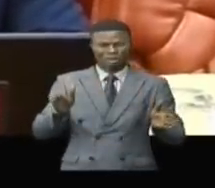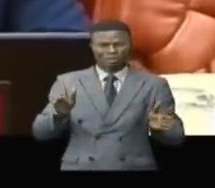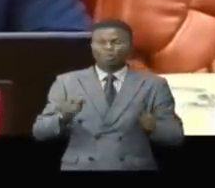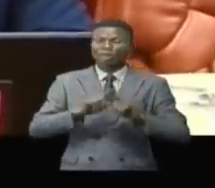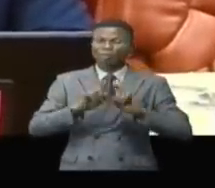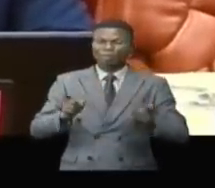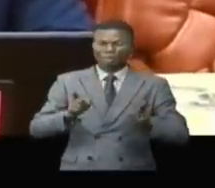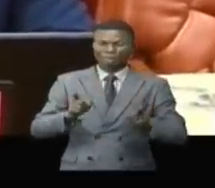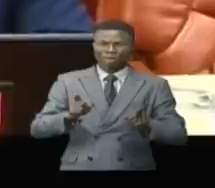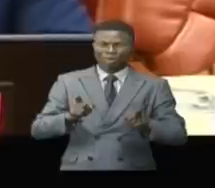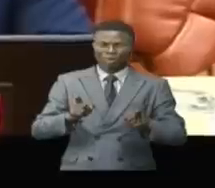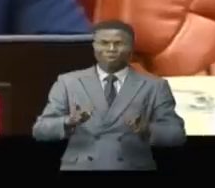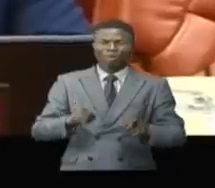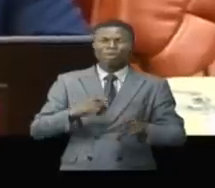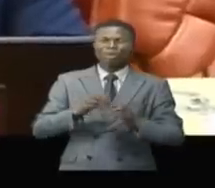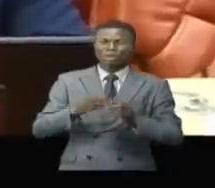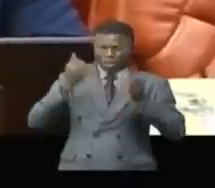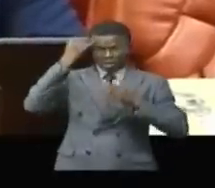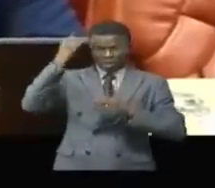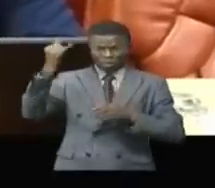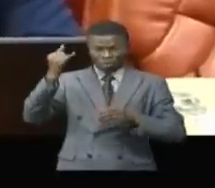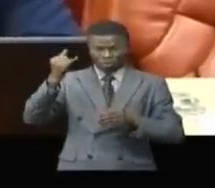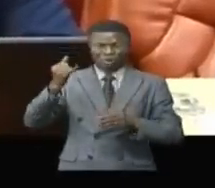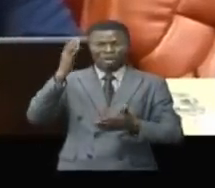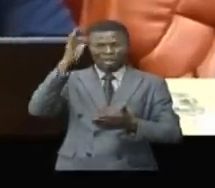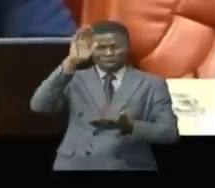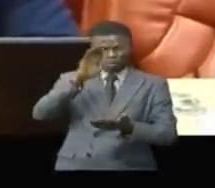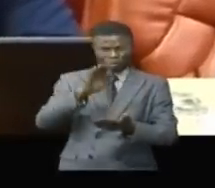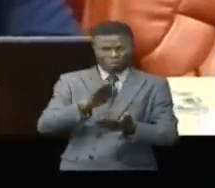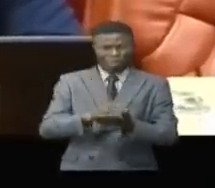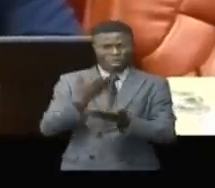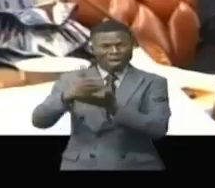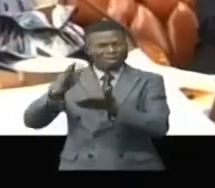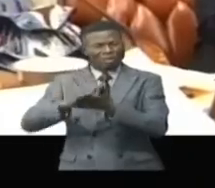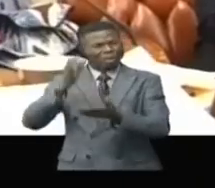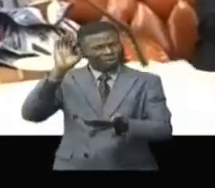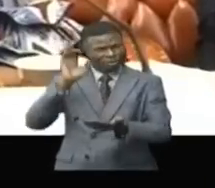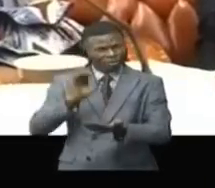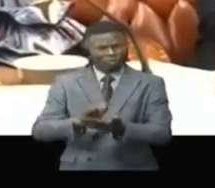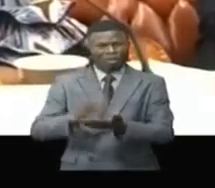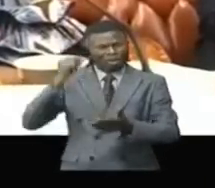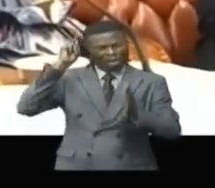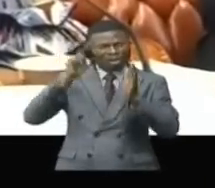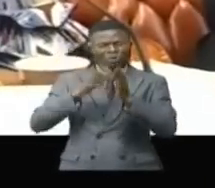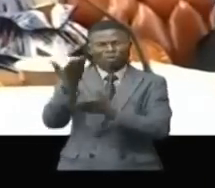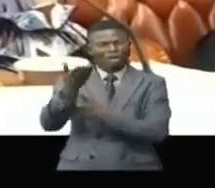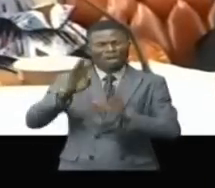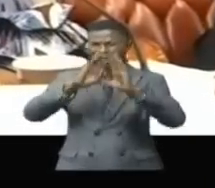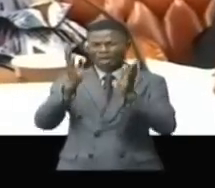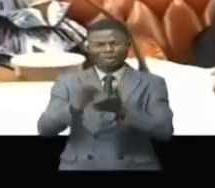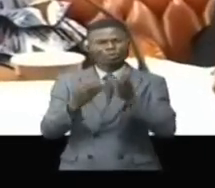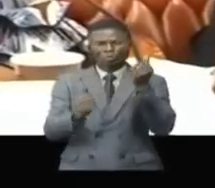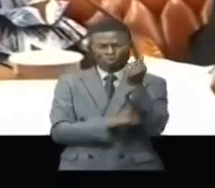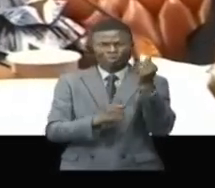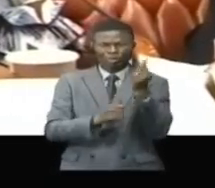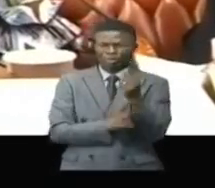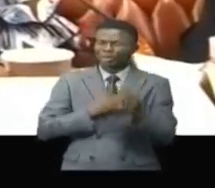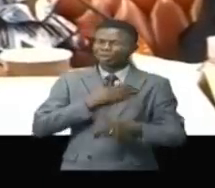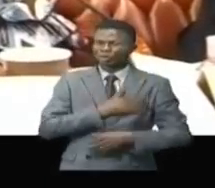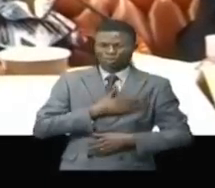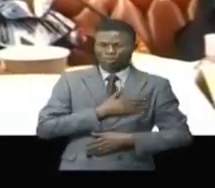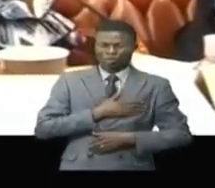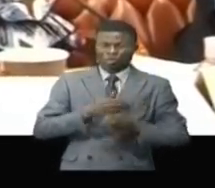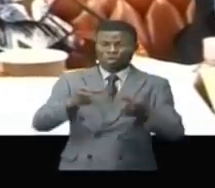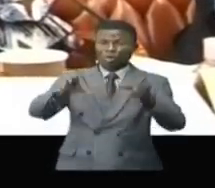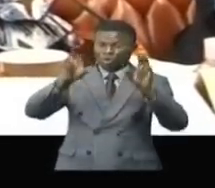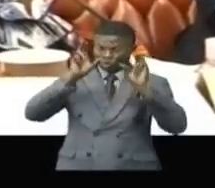la consolidation de la tendance baissière de contamination, le gouvernement invite la population à faire preuve de vigilance